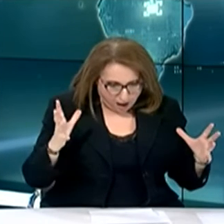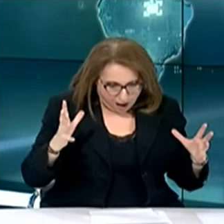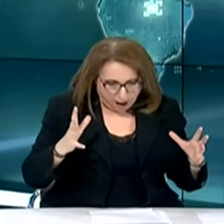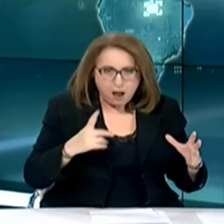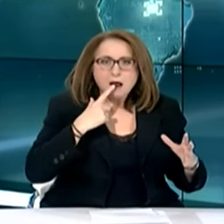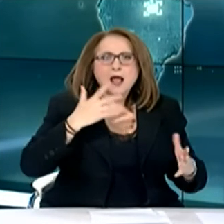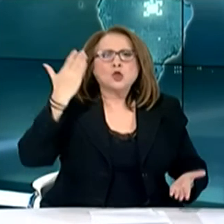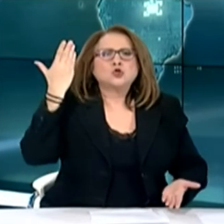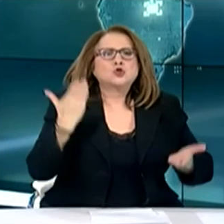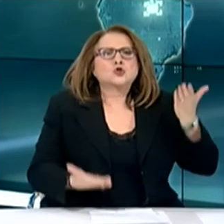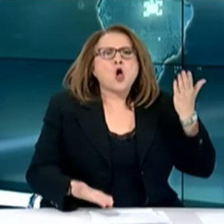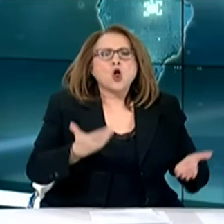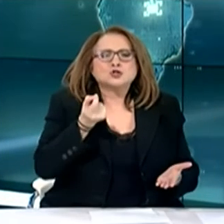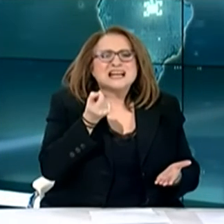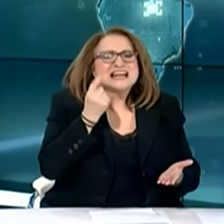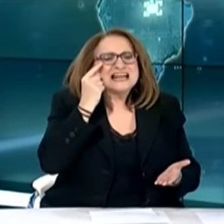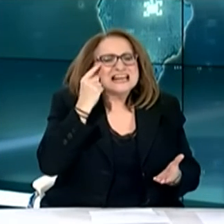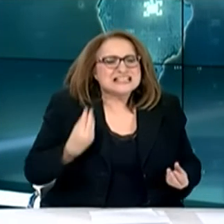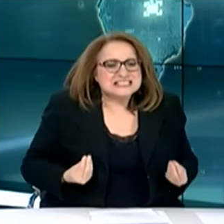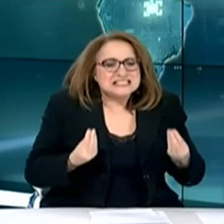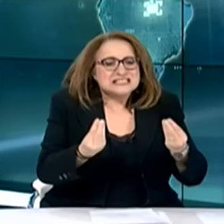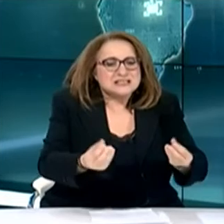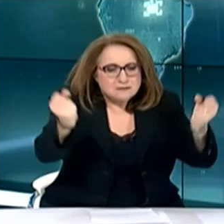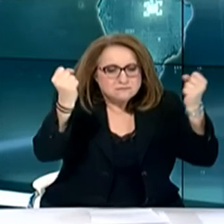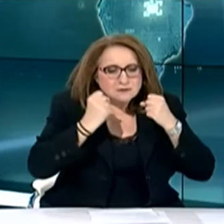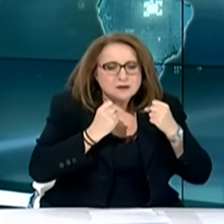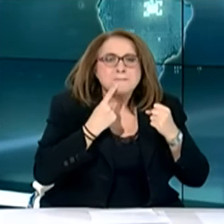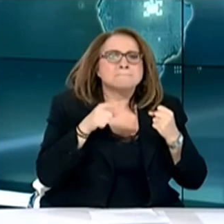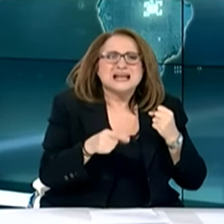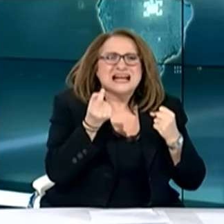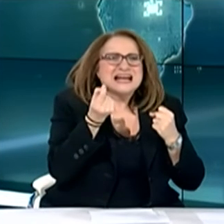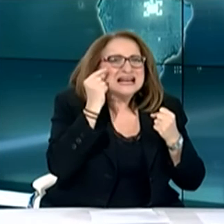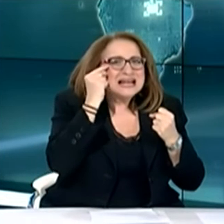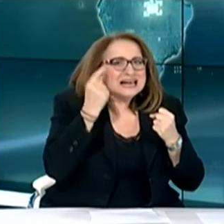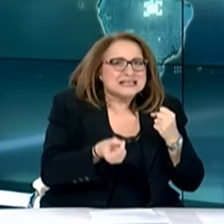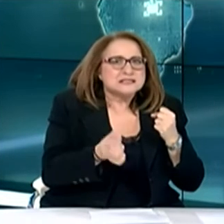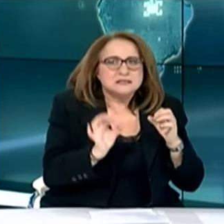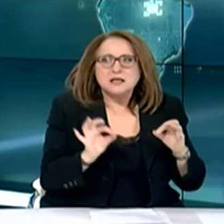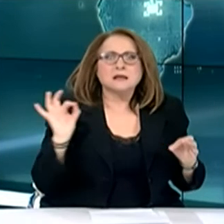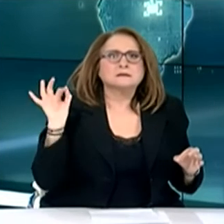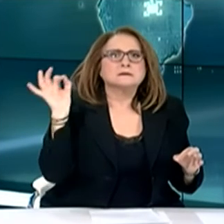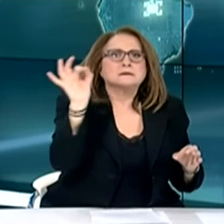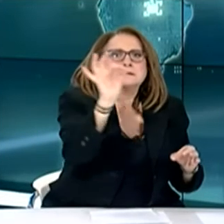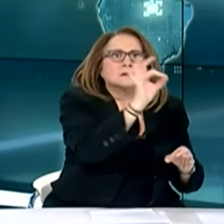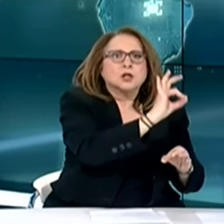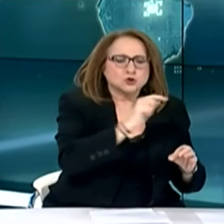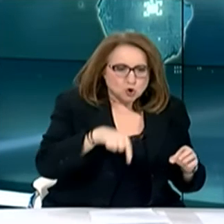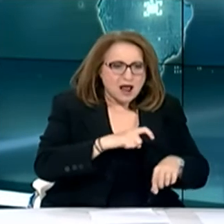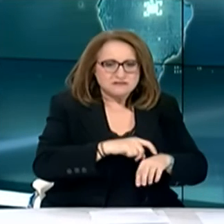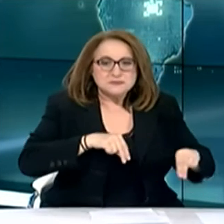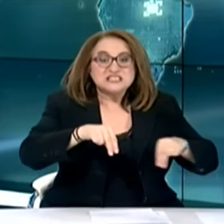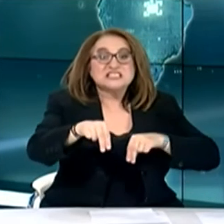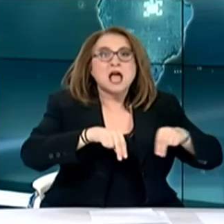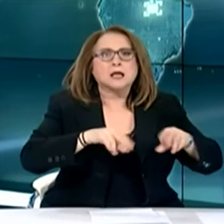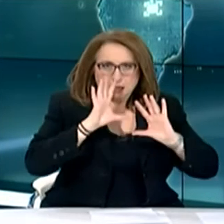να σκεφτούμε ότι αυτός ο ιός εξαπλώνεται ταχύτατα. Πρέπει να απομονωνόμαστε, πρέπει να είμαστε σε επιφυλακή. Το παραμικρό